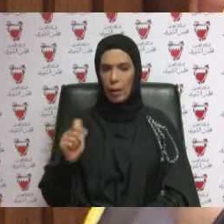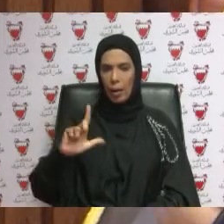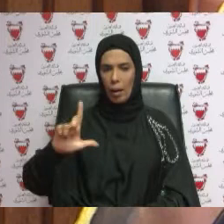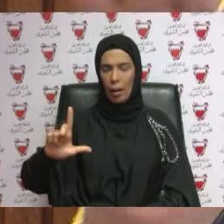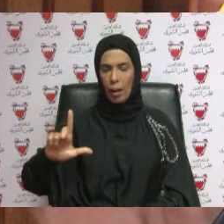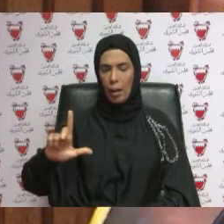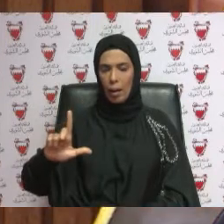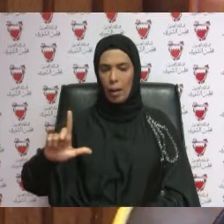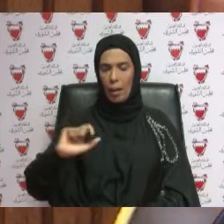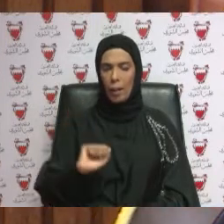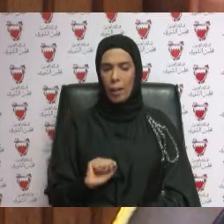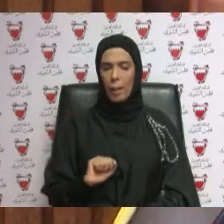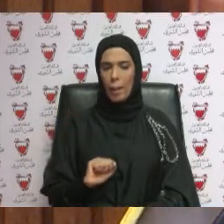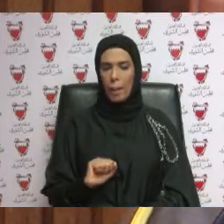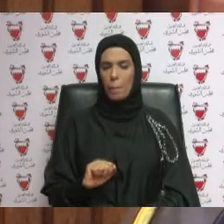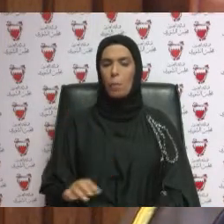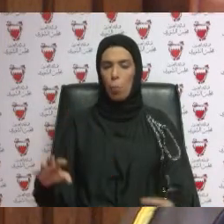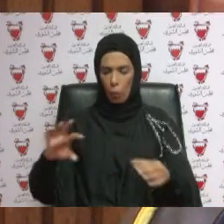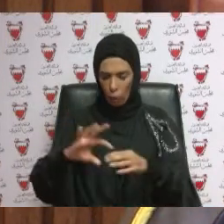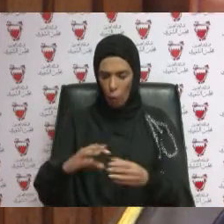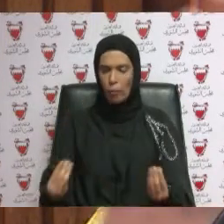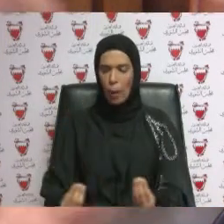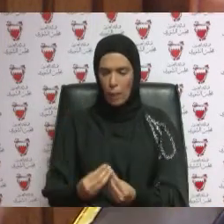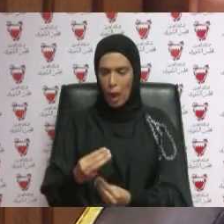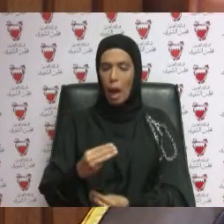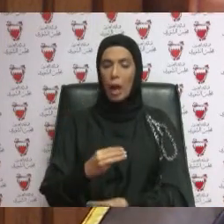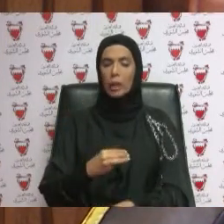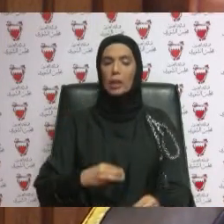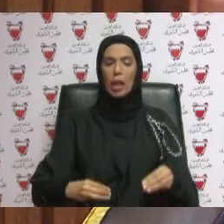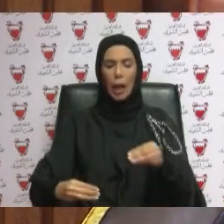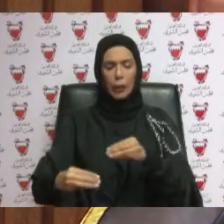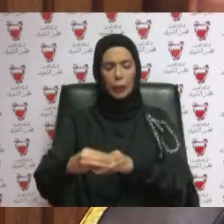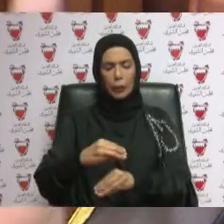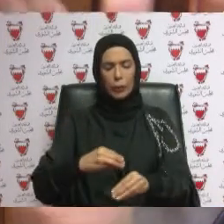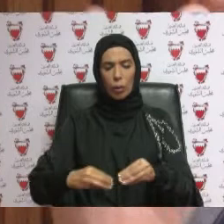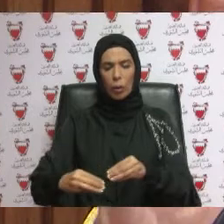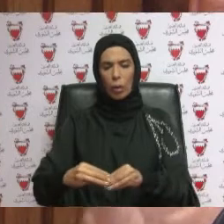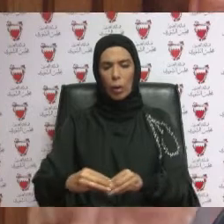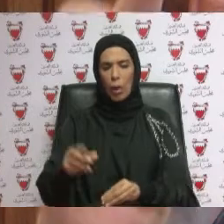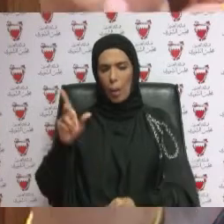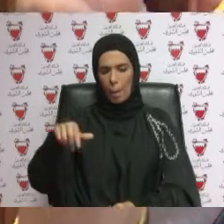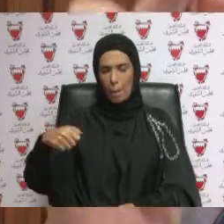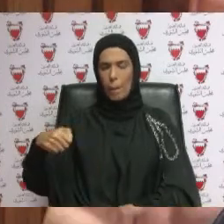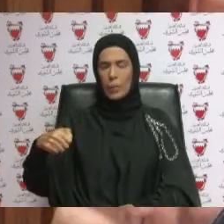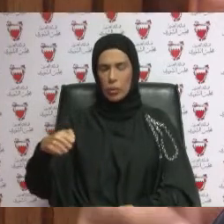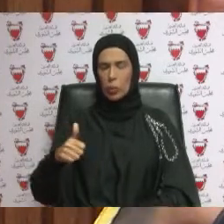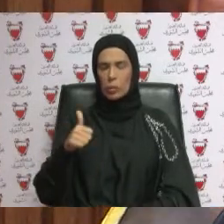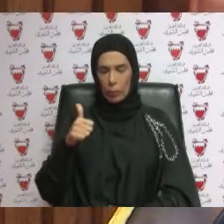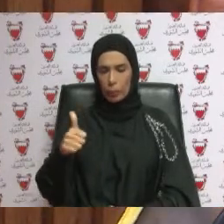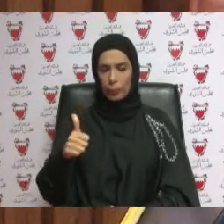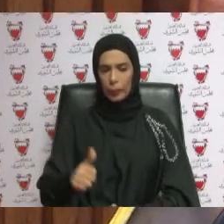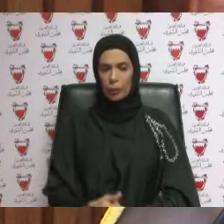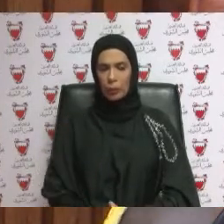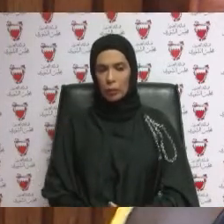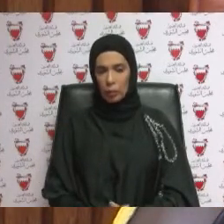آخر، هي متوافقة مع هذا التعديل، وأيضا سعادة الوزير أثار الموضوع،